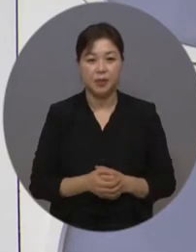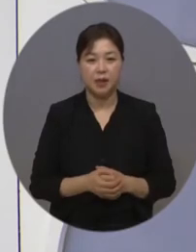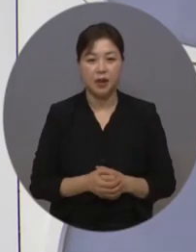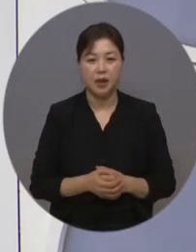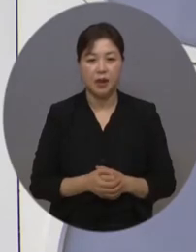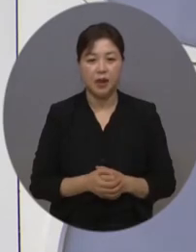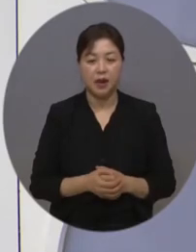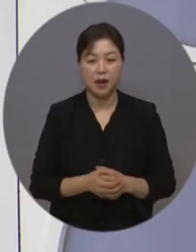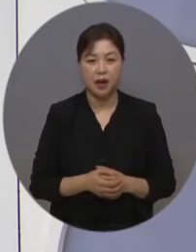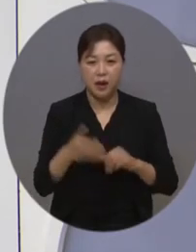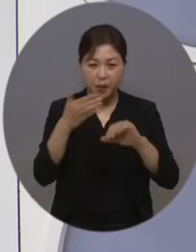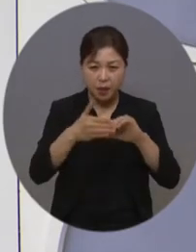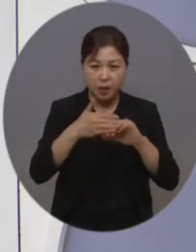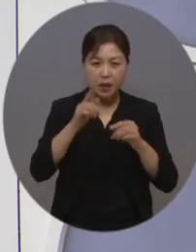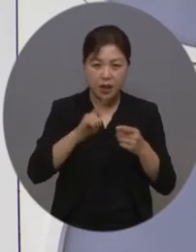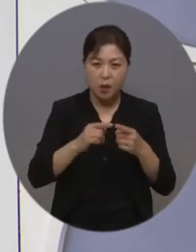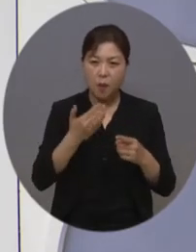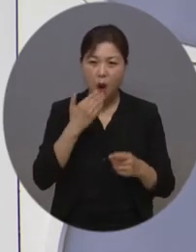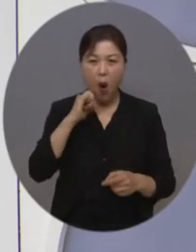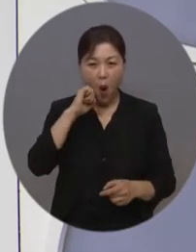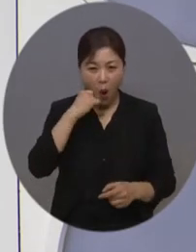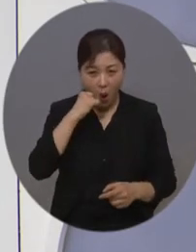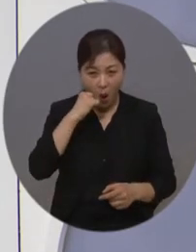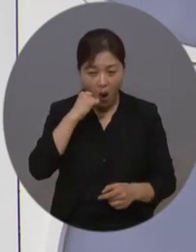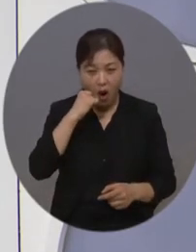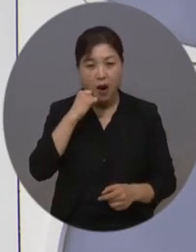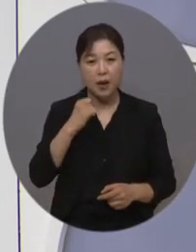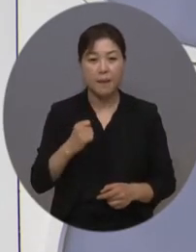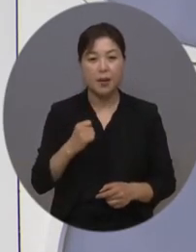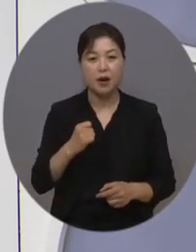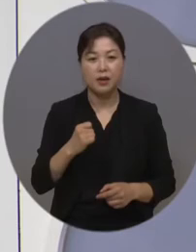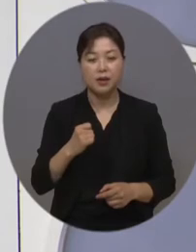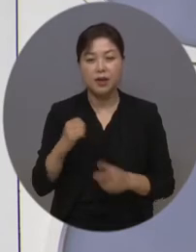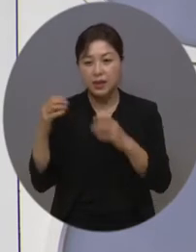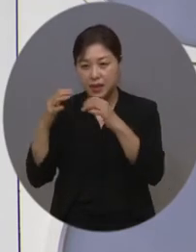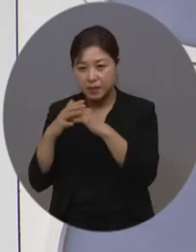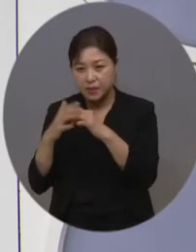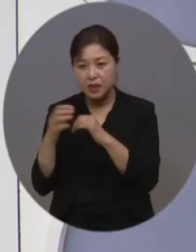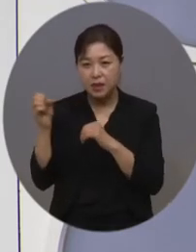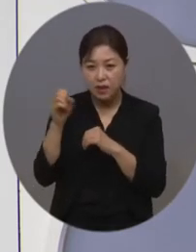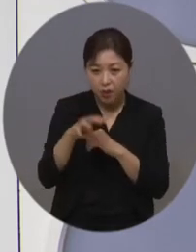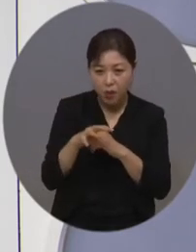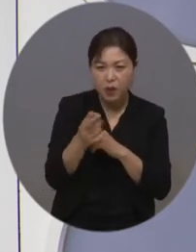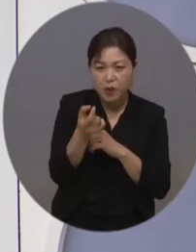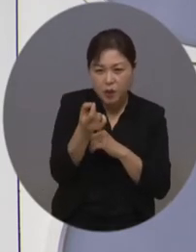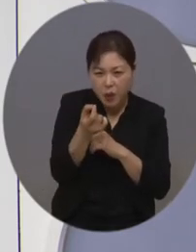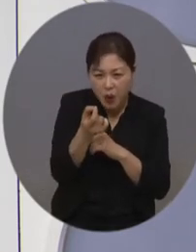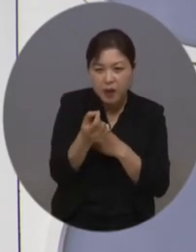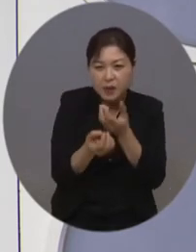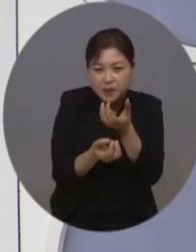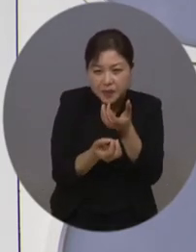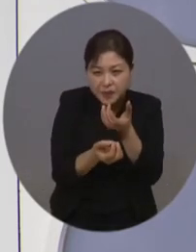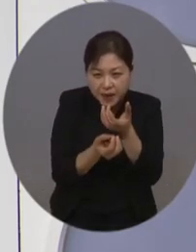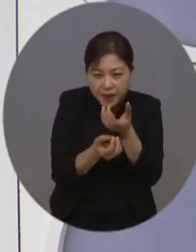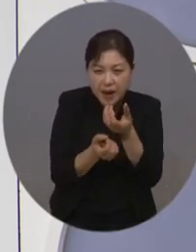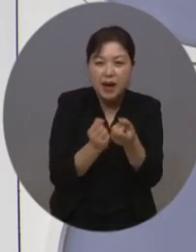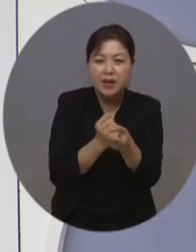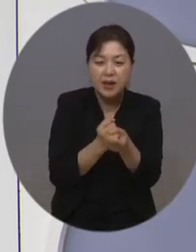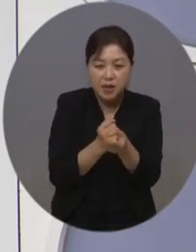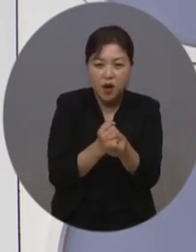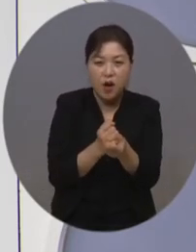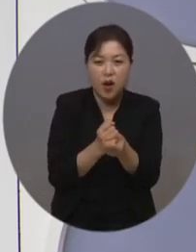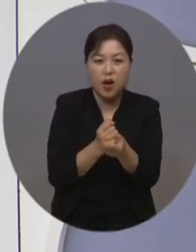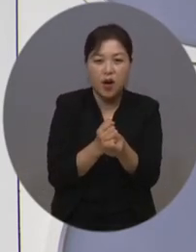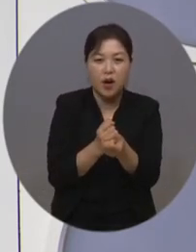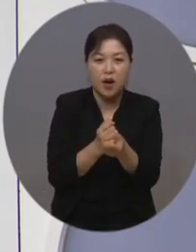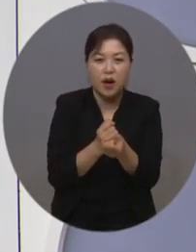가벼운 열로 살짝 김치 같은 거 이런 거를 좀 섞어서 그래서 자기 입에 맞게 그렇게 먹어라